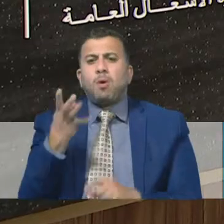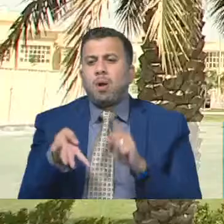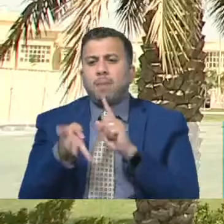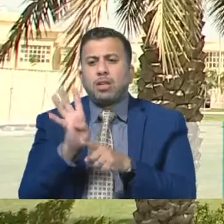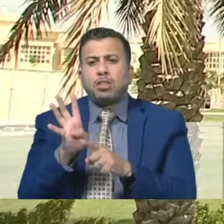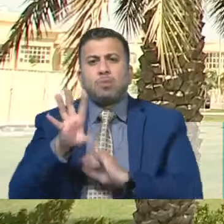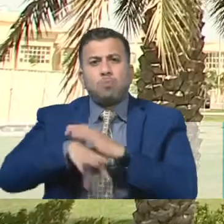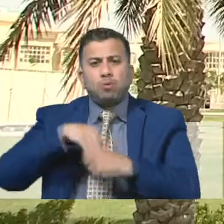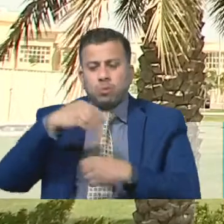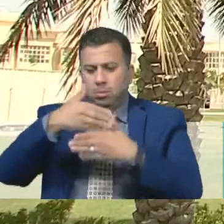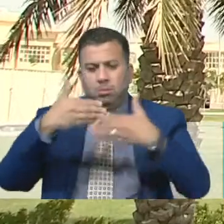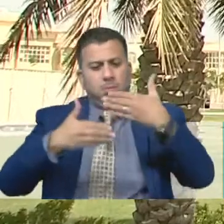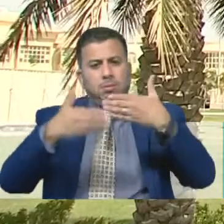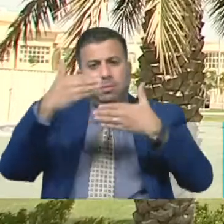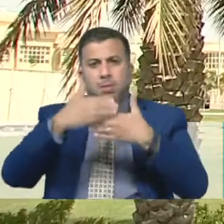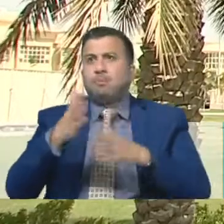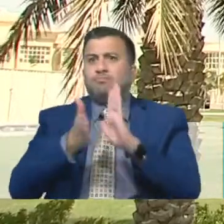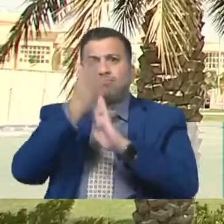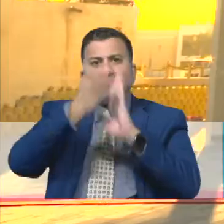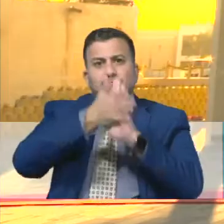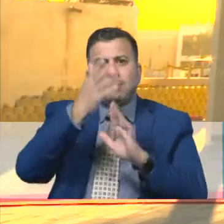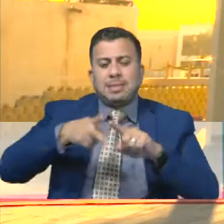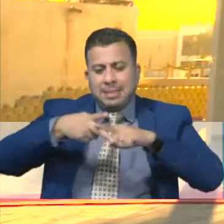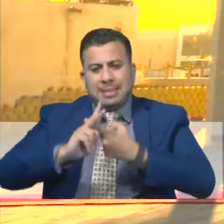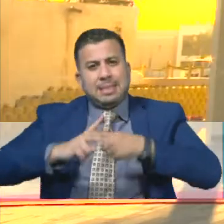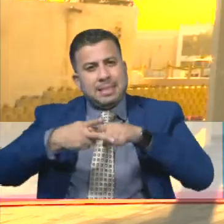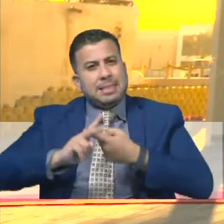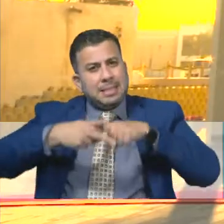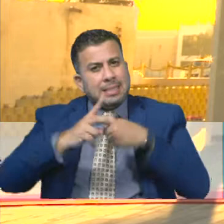مشاريع إنشائية تجميلية كأعمال صيانة.